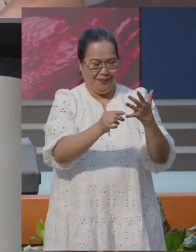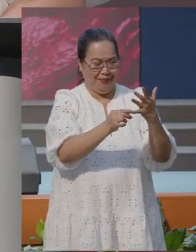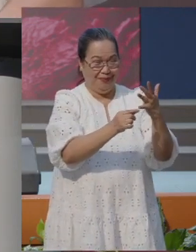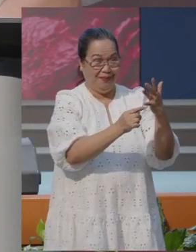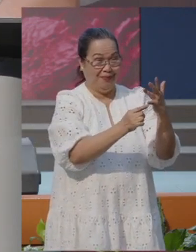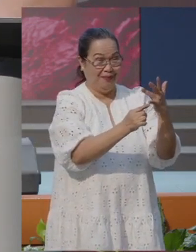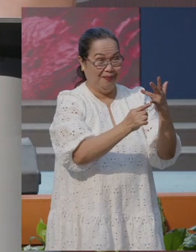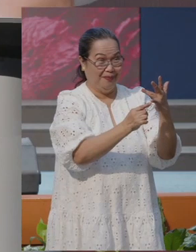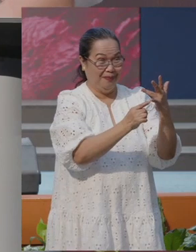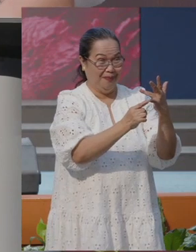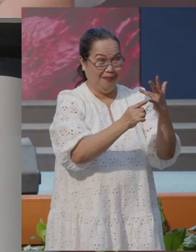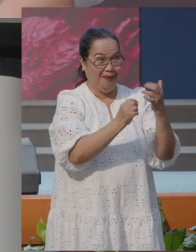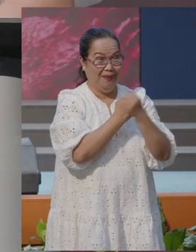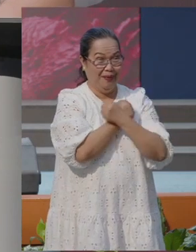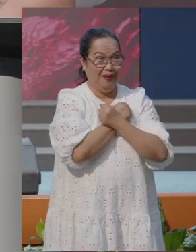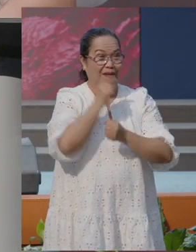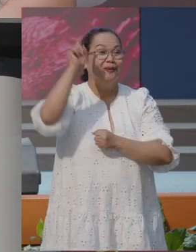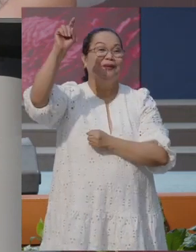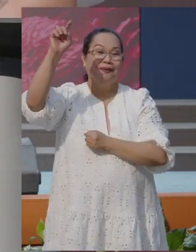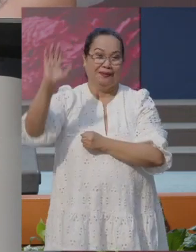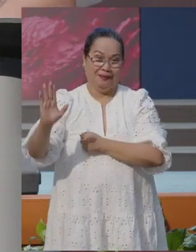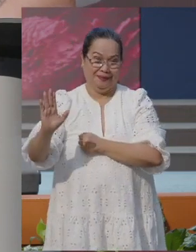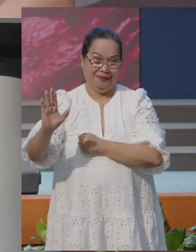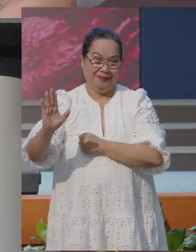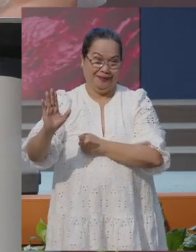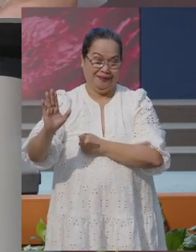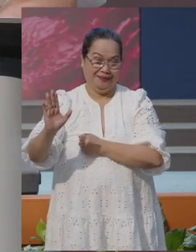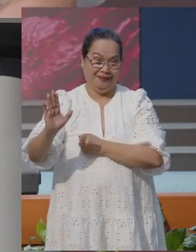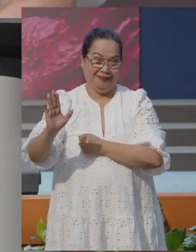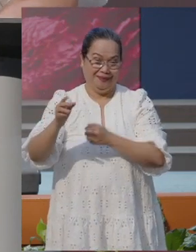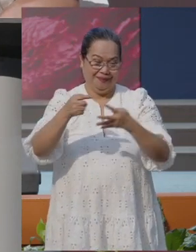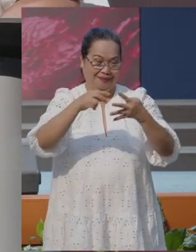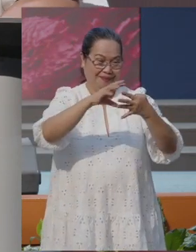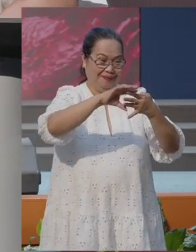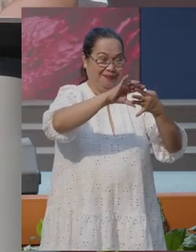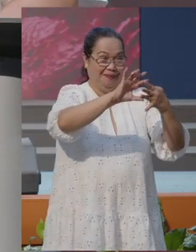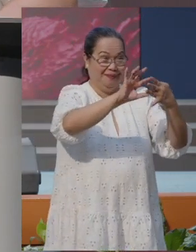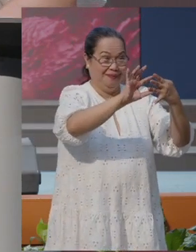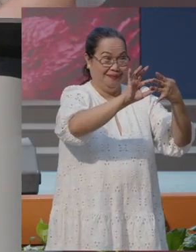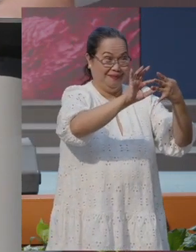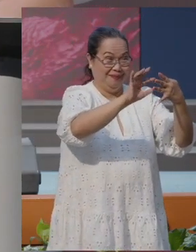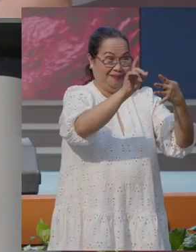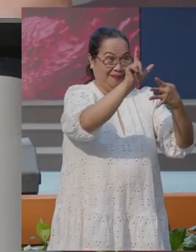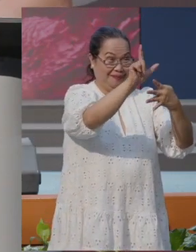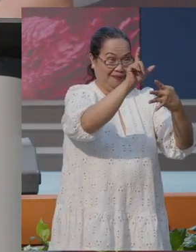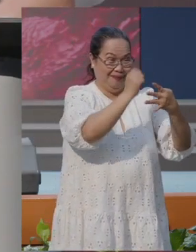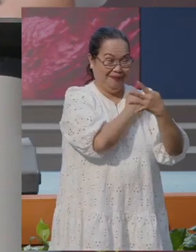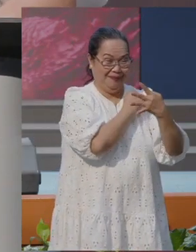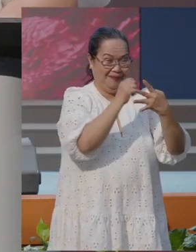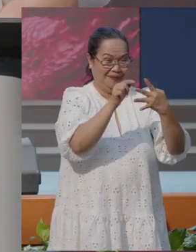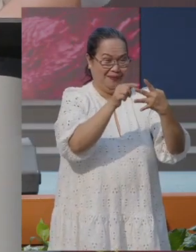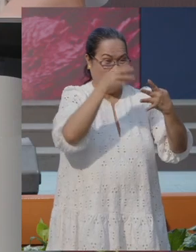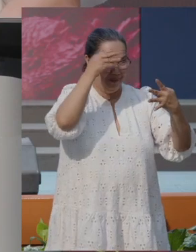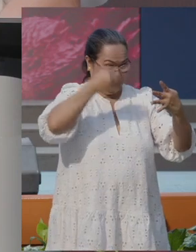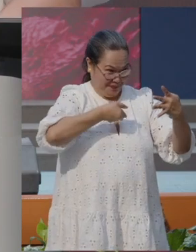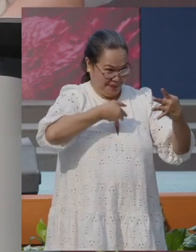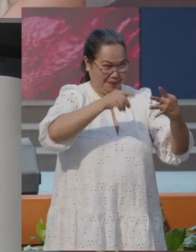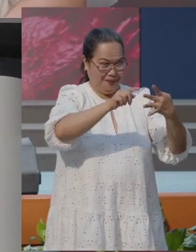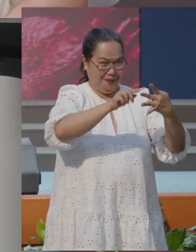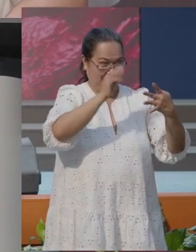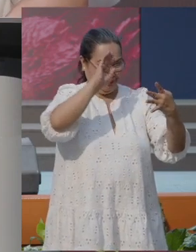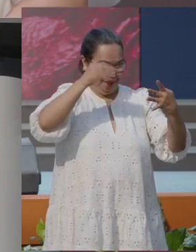Agape, pag-ibig na makadiyos. Yung unang 3, lahat makasarili. Di ba?